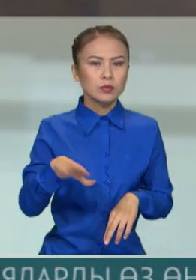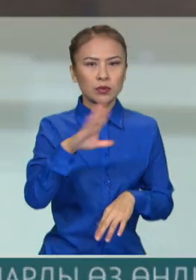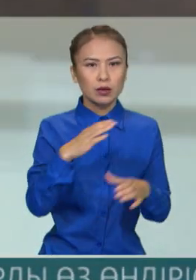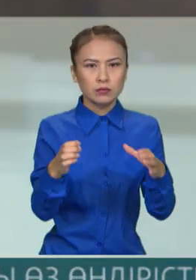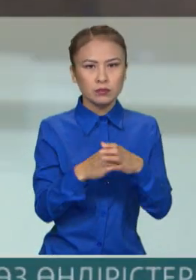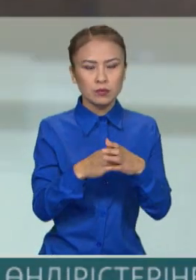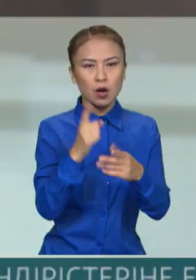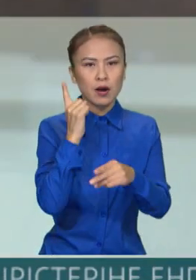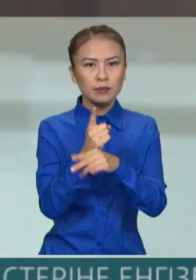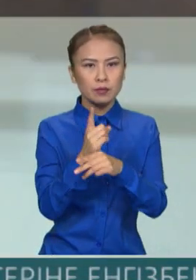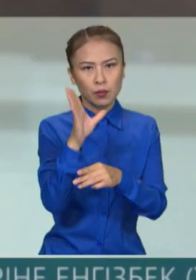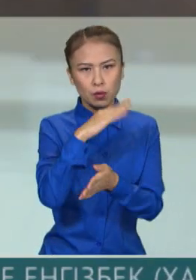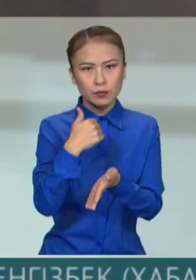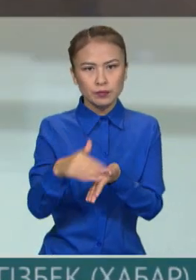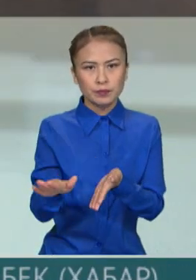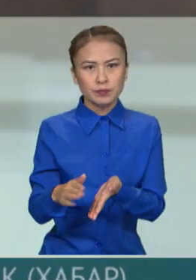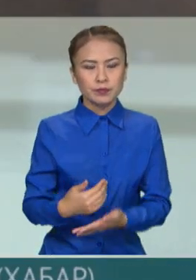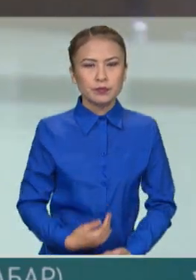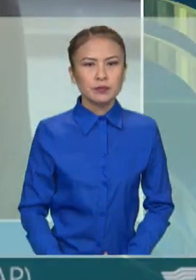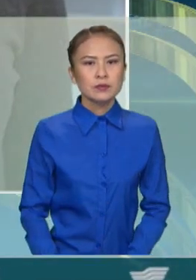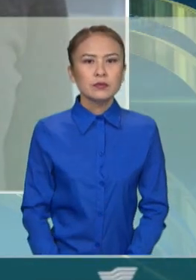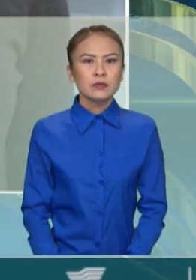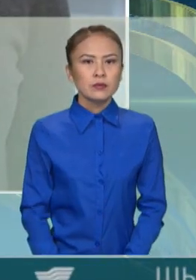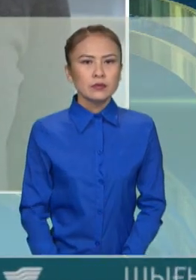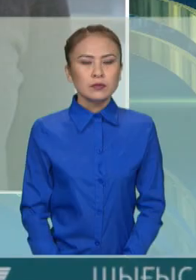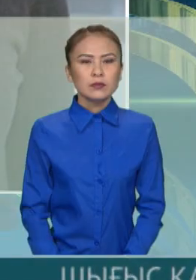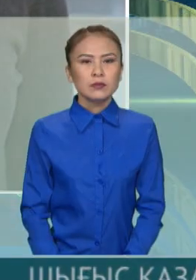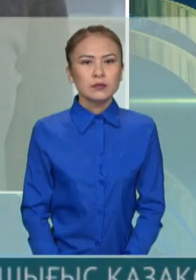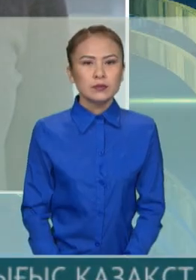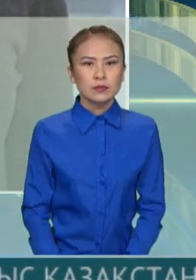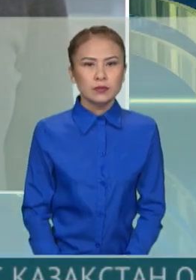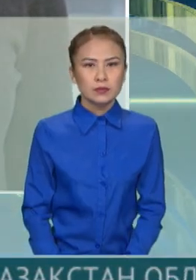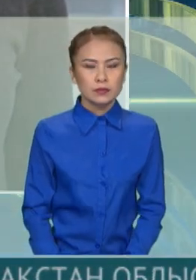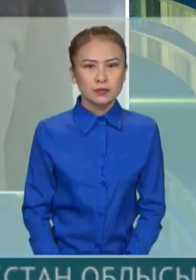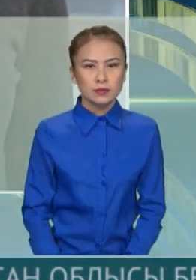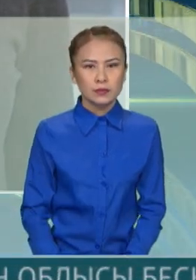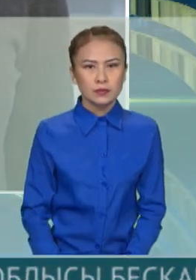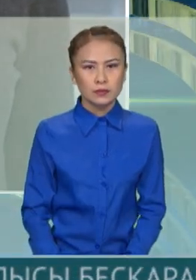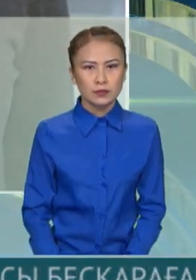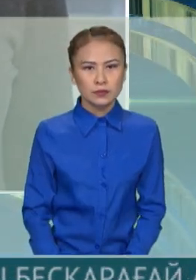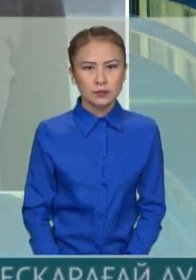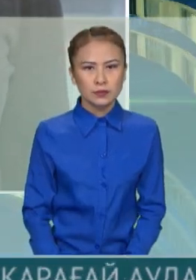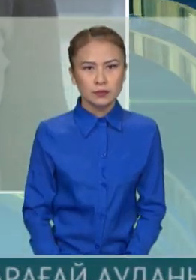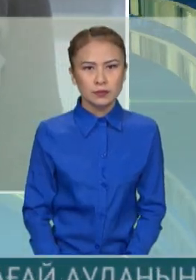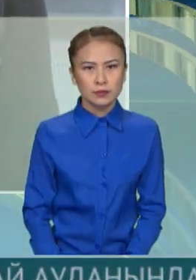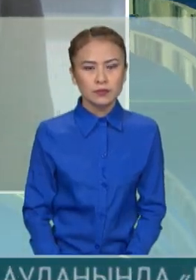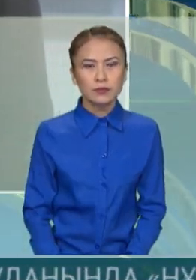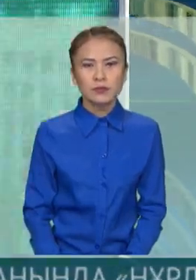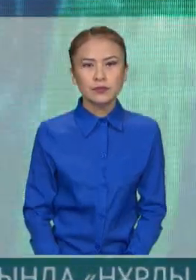беруден бас тартылуы мүмкін. Әзірге менде осы, Сағыныш. Рахмет, Гүлжан. Ал біз жаңалықтарымызды